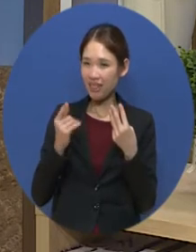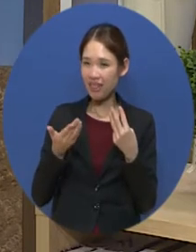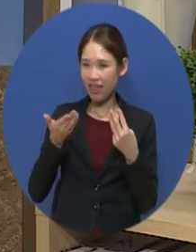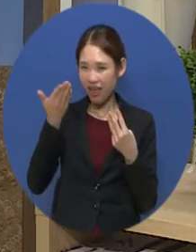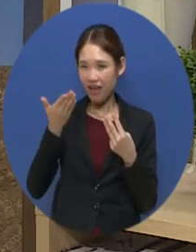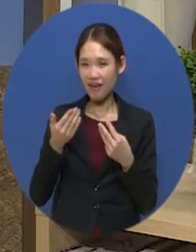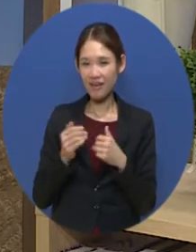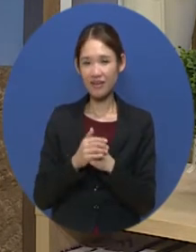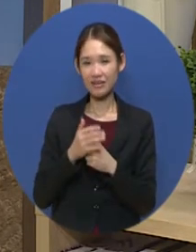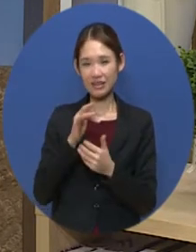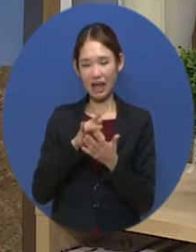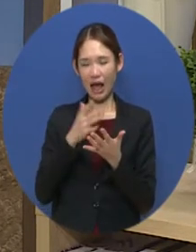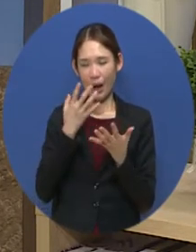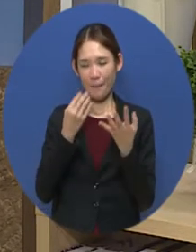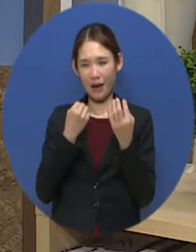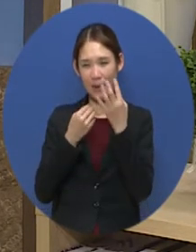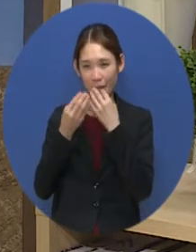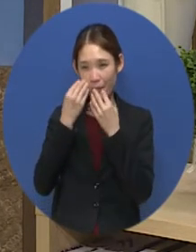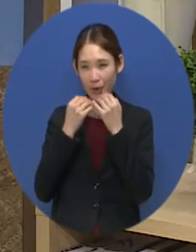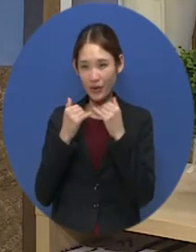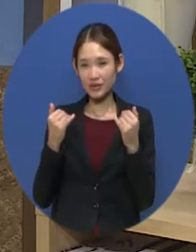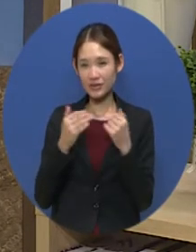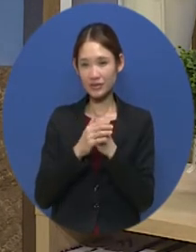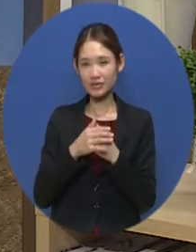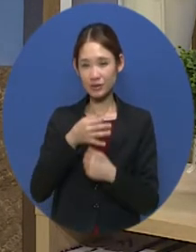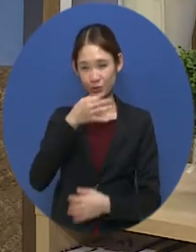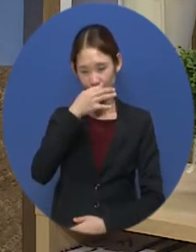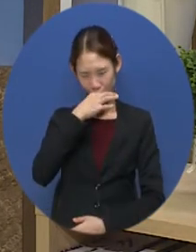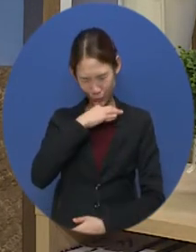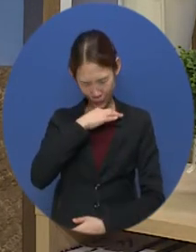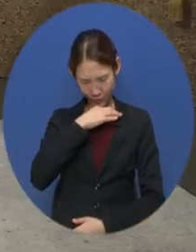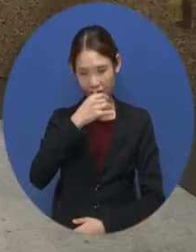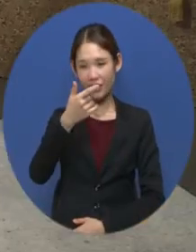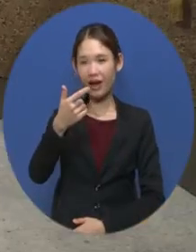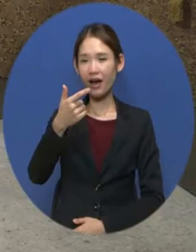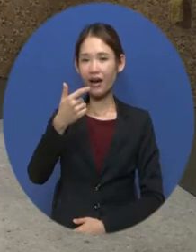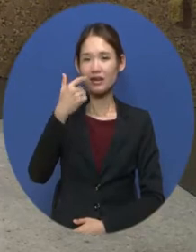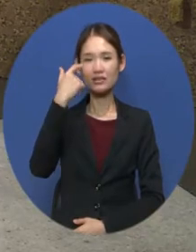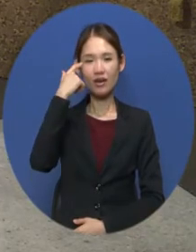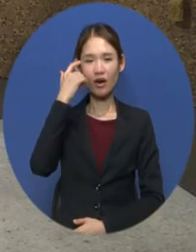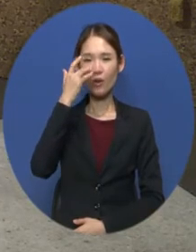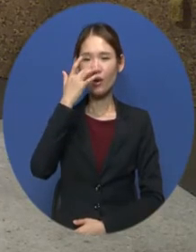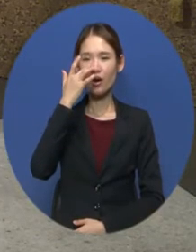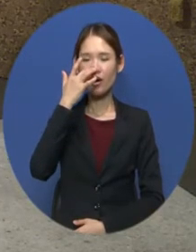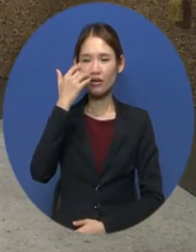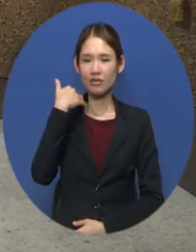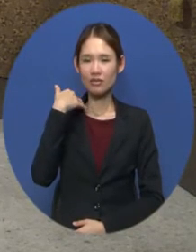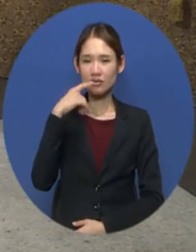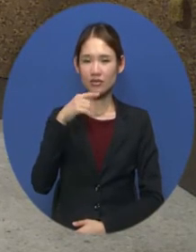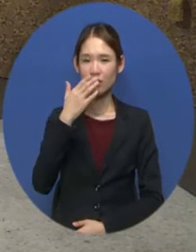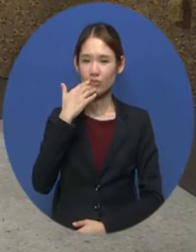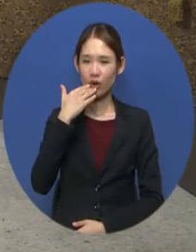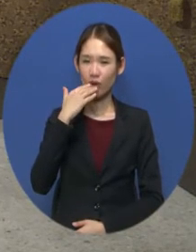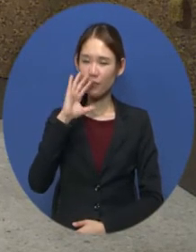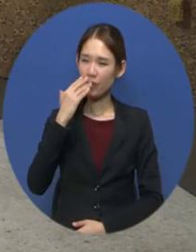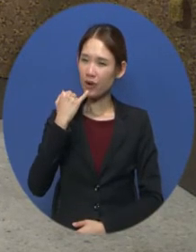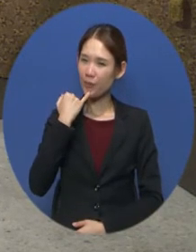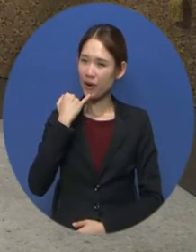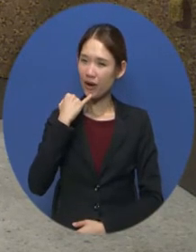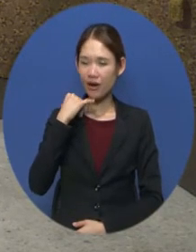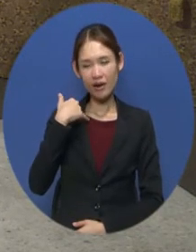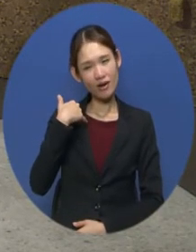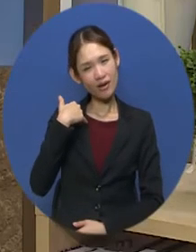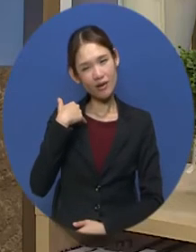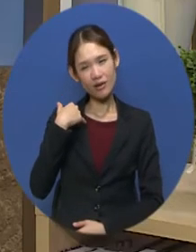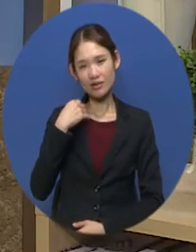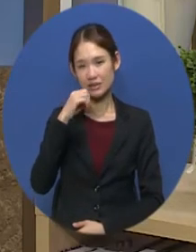이상 그 약을 많이 먹는 사람한테는 굉장히 유용할 것 같습니다. 왜냐하면 저는 네. 모르고 이게 네. 저한테 이게 먹어도 되는 약인지 아닌지도